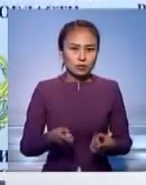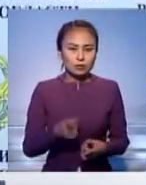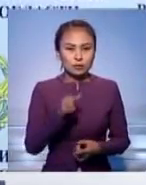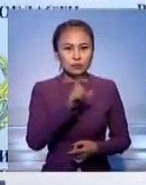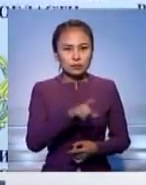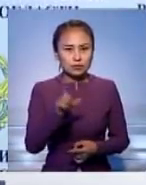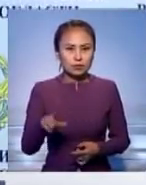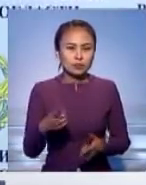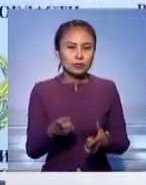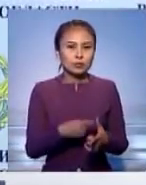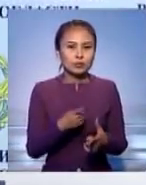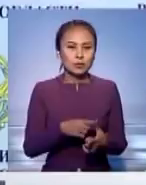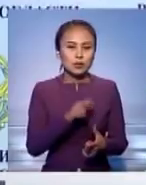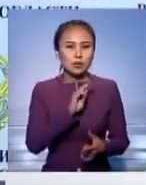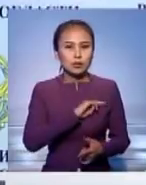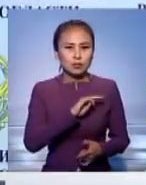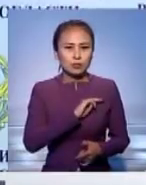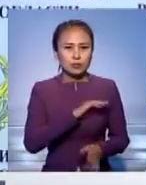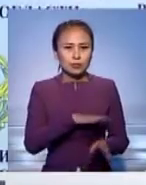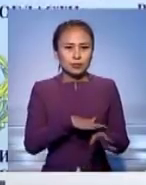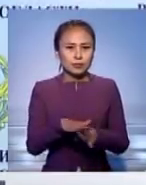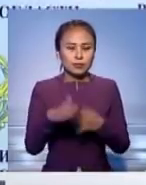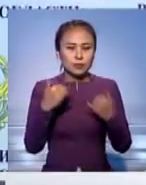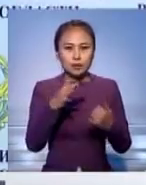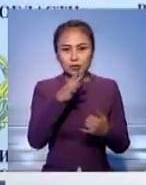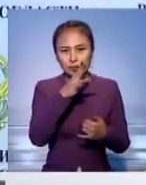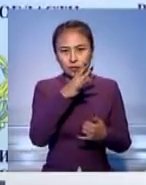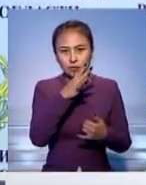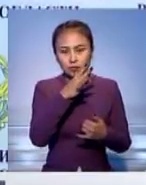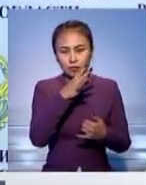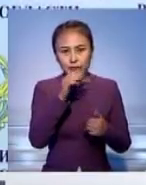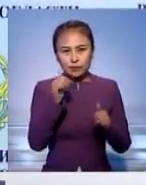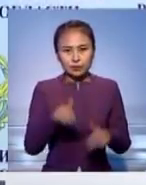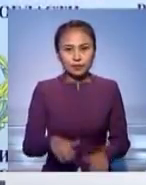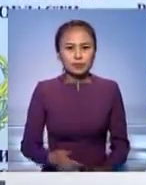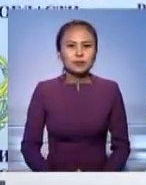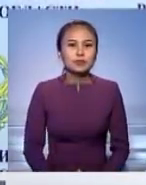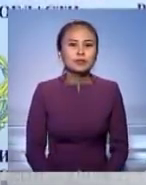күдіктіні бұлтартпау шаралары қазіргі таңда шешілуде.